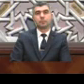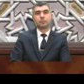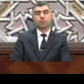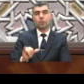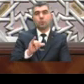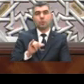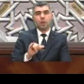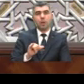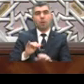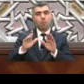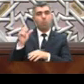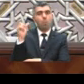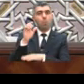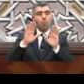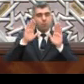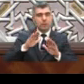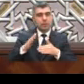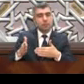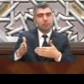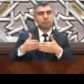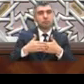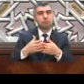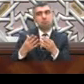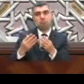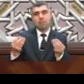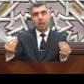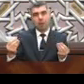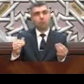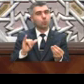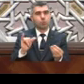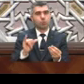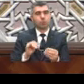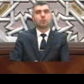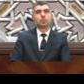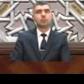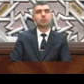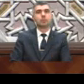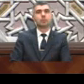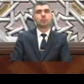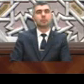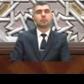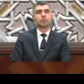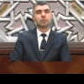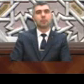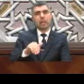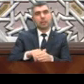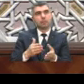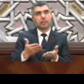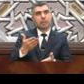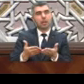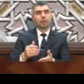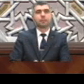مآل المساجد المغلقة للسيدات والسادة النواب محترمين عن الفريق الاستقلالي للوحدة والتعادلية. تفضلوا السيد نائب.